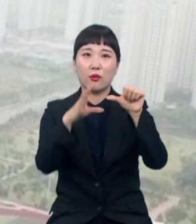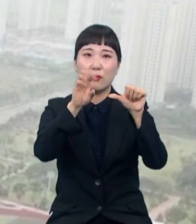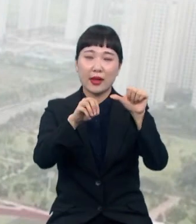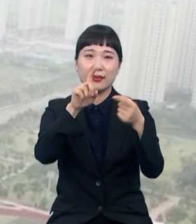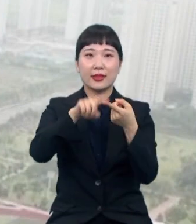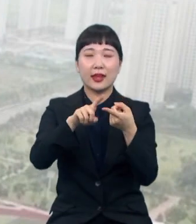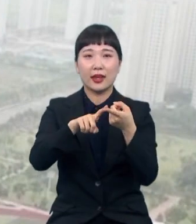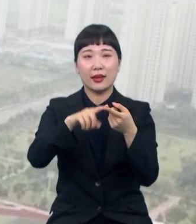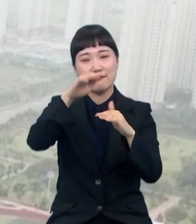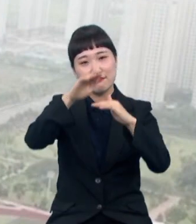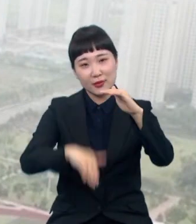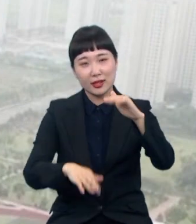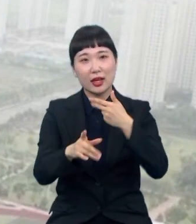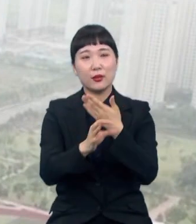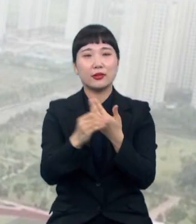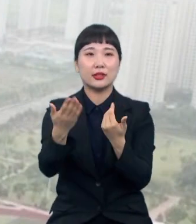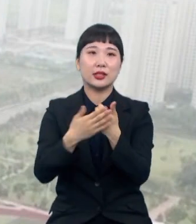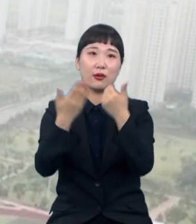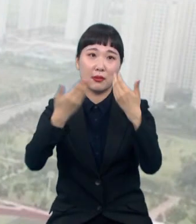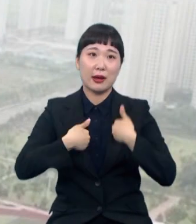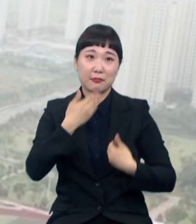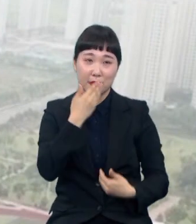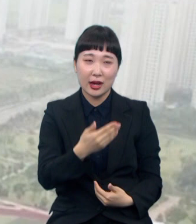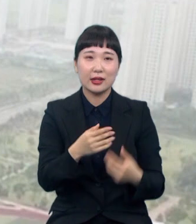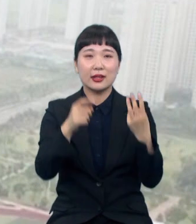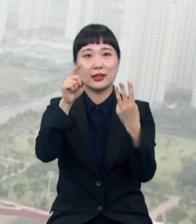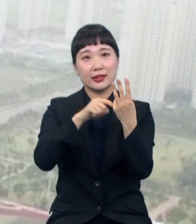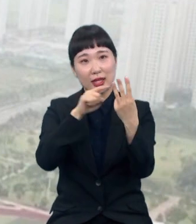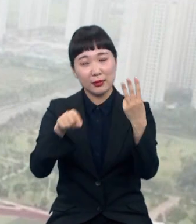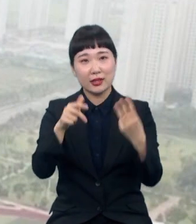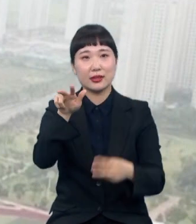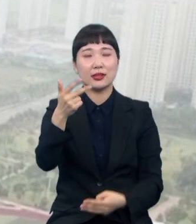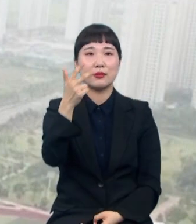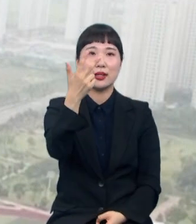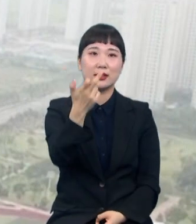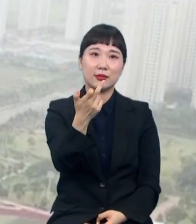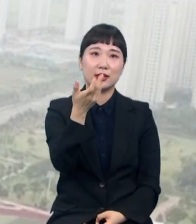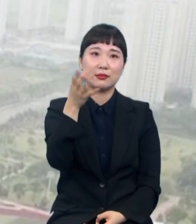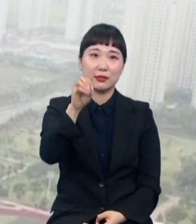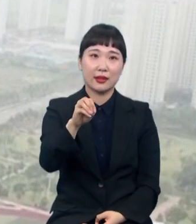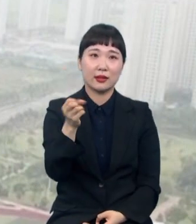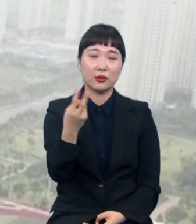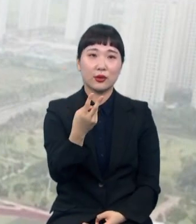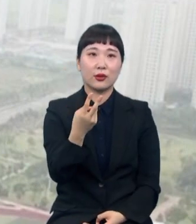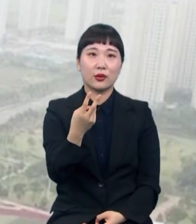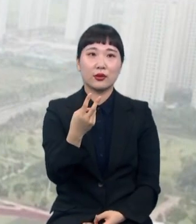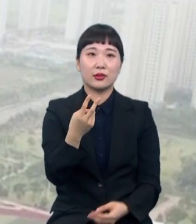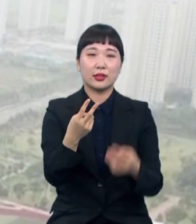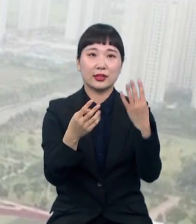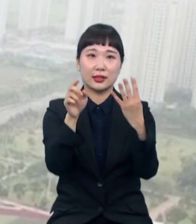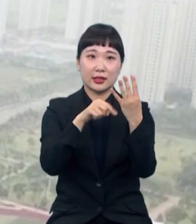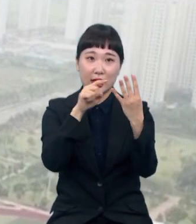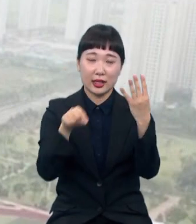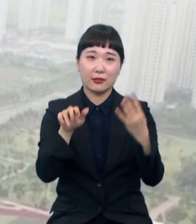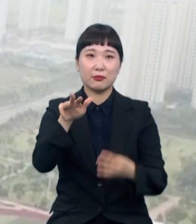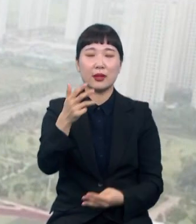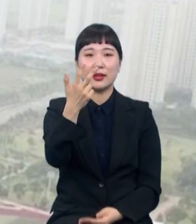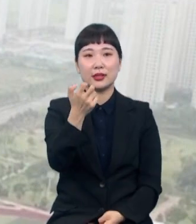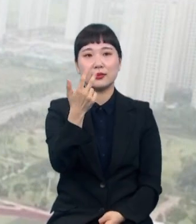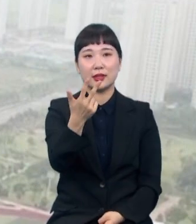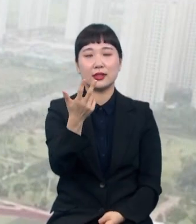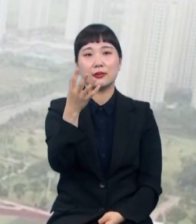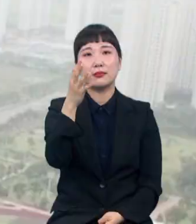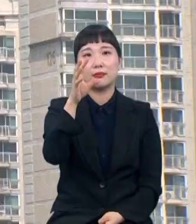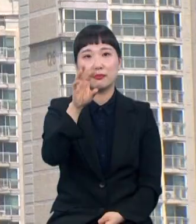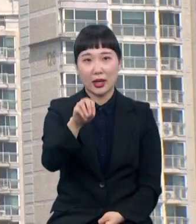지원 범위에 해당됩니다. 3인 가구는 717만 원, 4인 가구인 경우 소득 기준이 877만